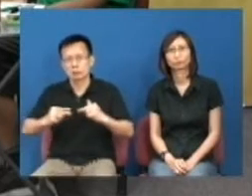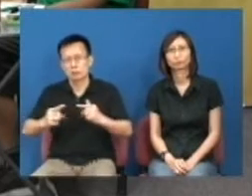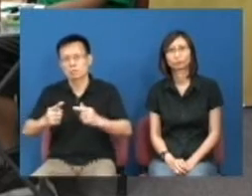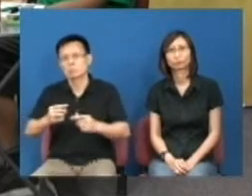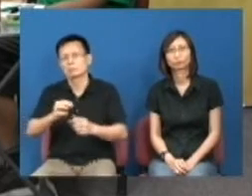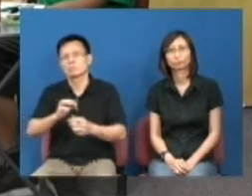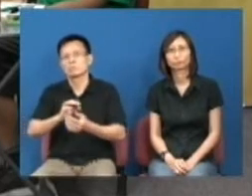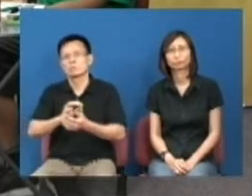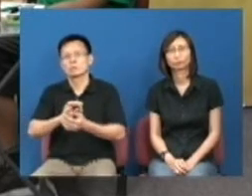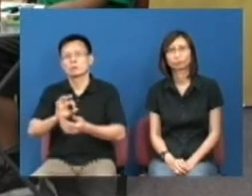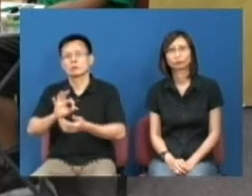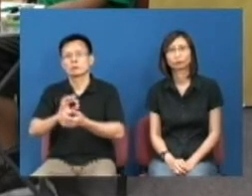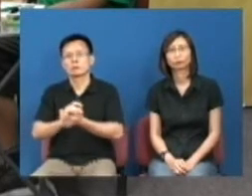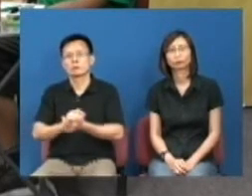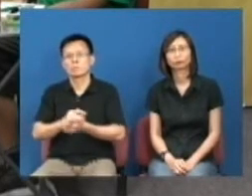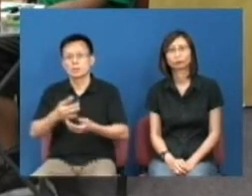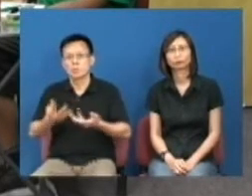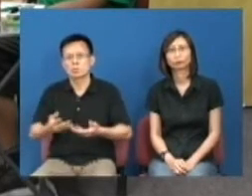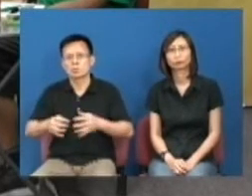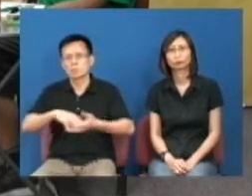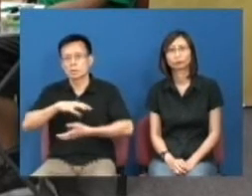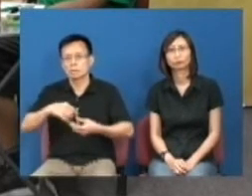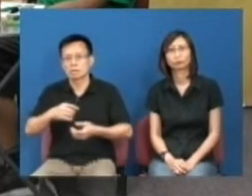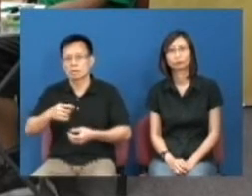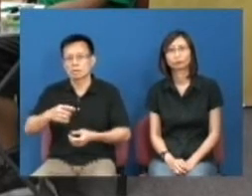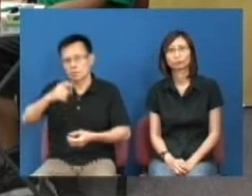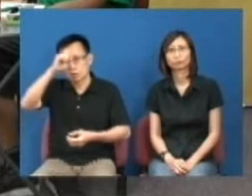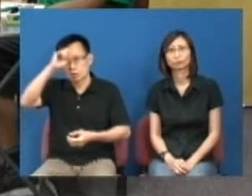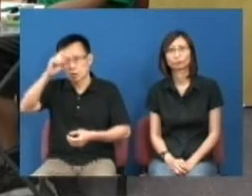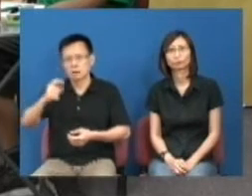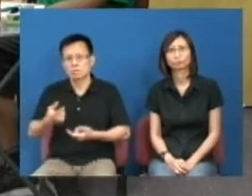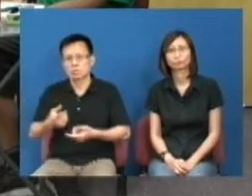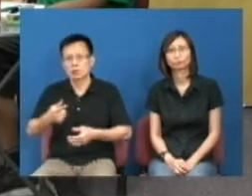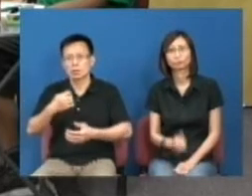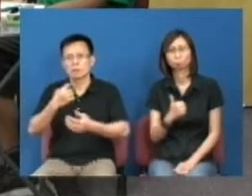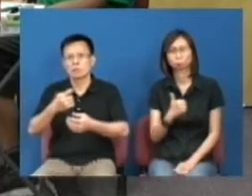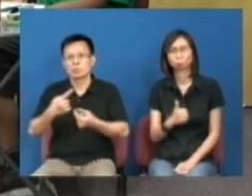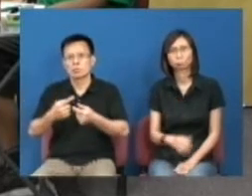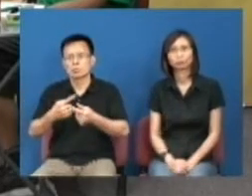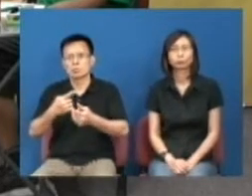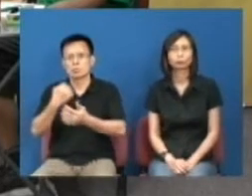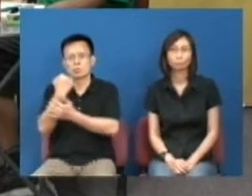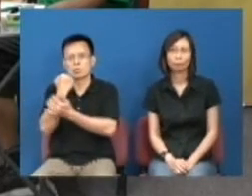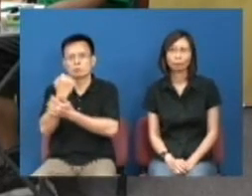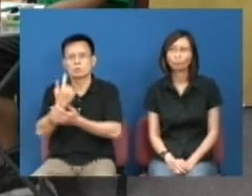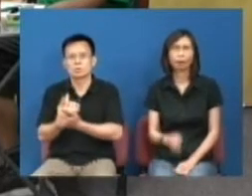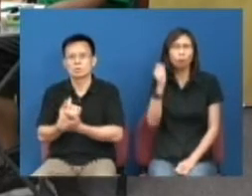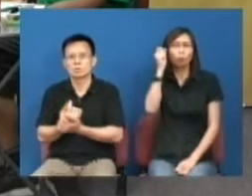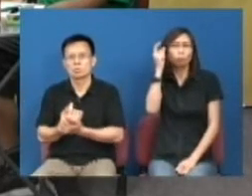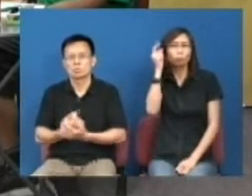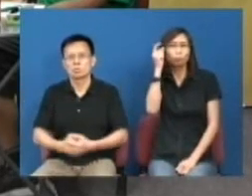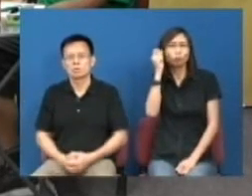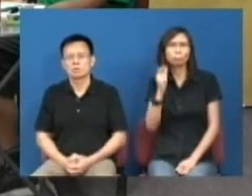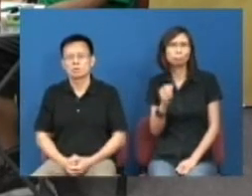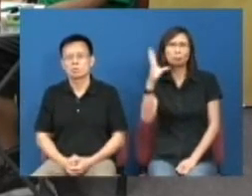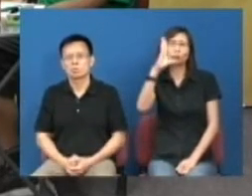是仲有一個問題，就係佢而家話搞紀念辛亥革命一百週年，呢個真係幌子嚟嘅。 其實好怪，嗰晚就無端提